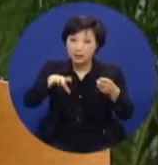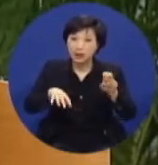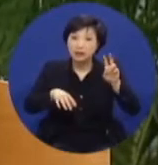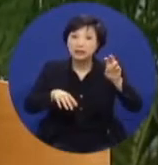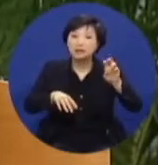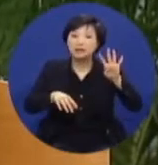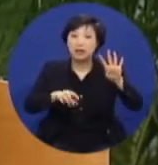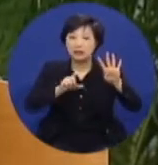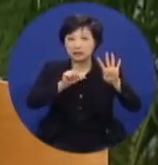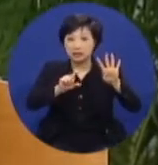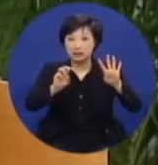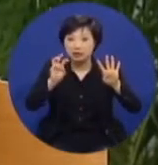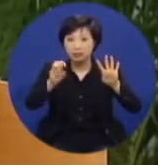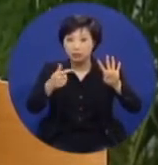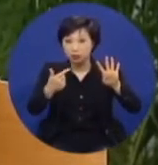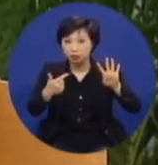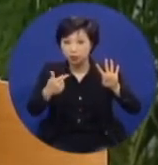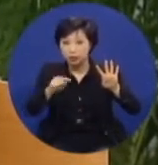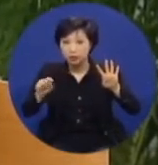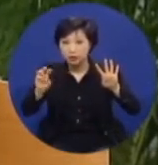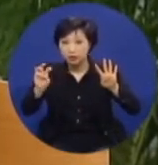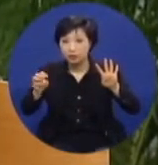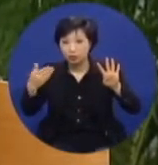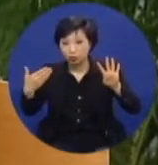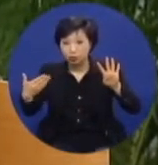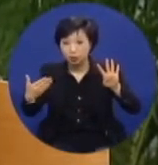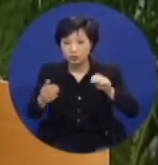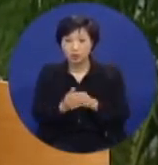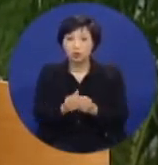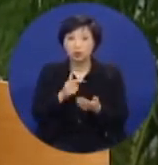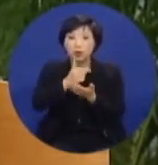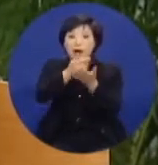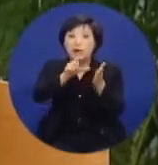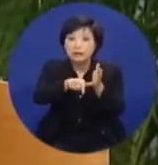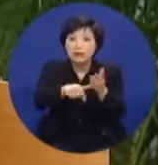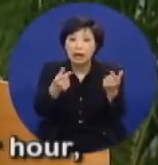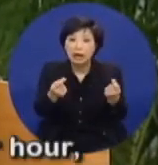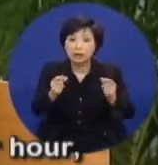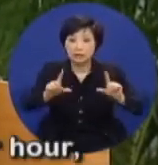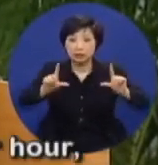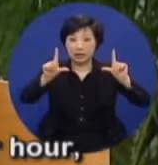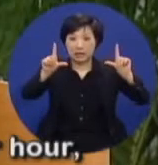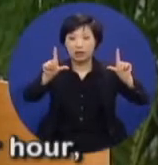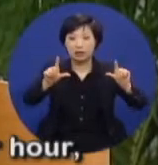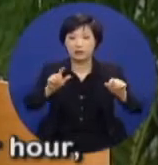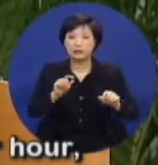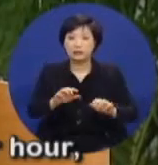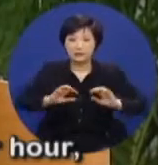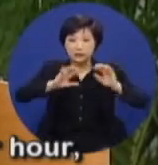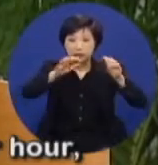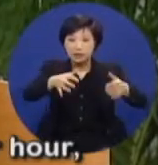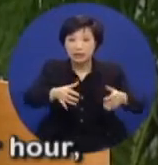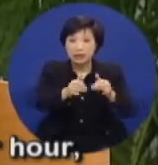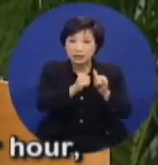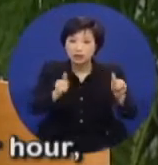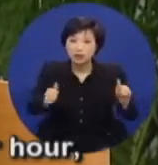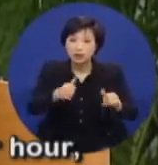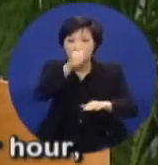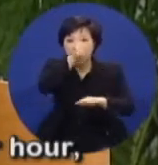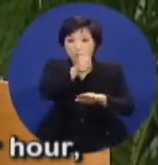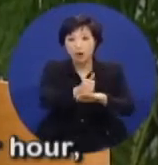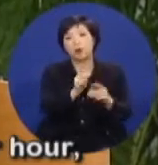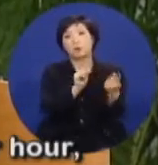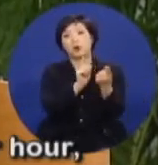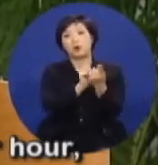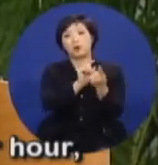24장 36절 3 19절에 노아의 때 같은 날 이 세상에 1루에 총 많이